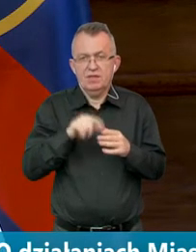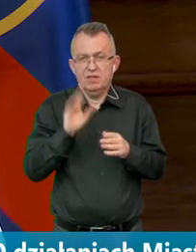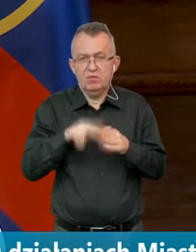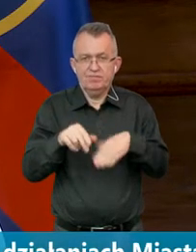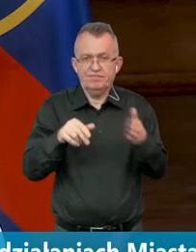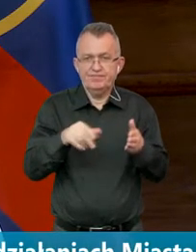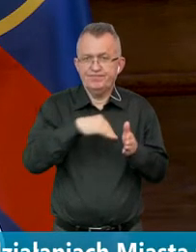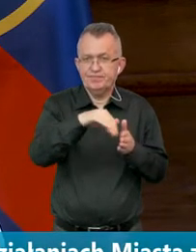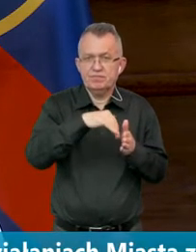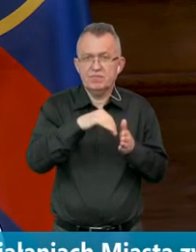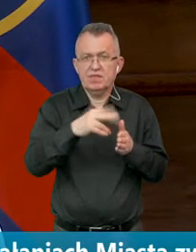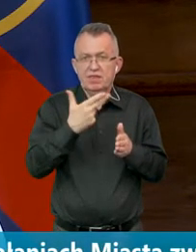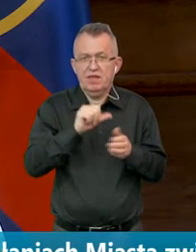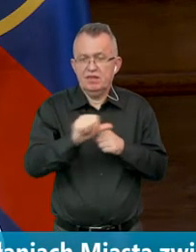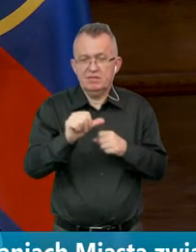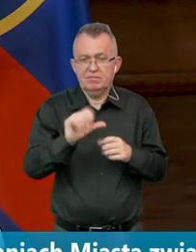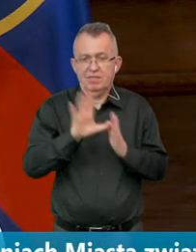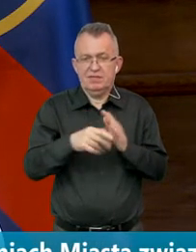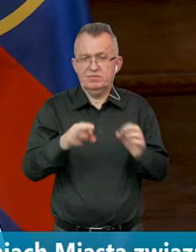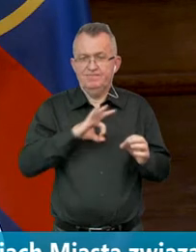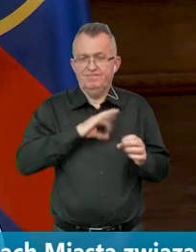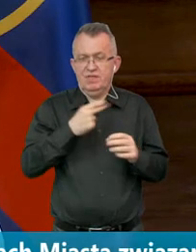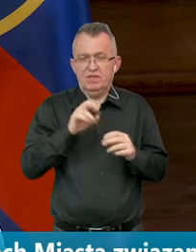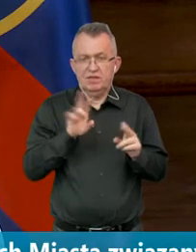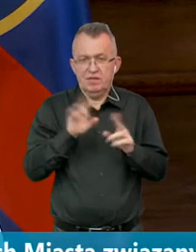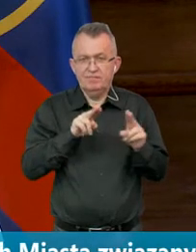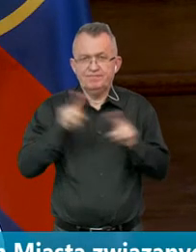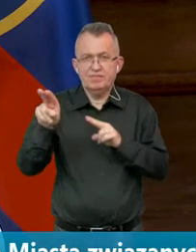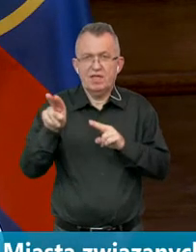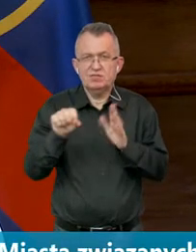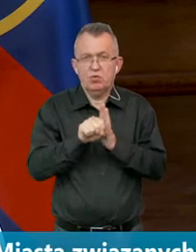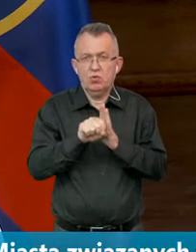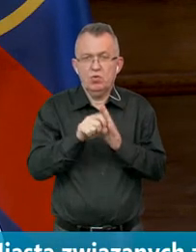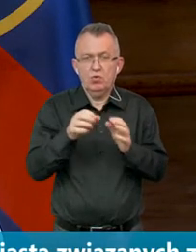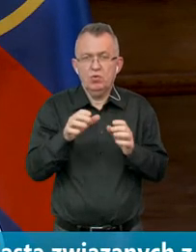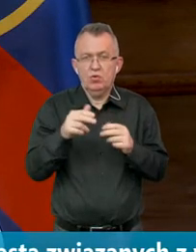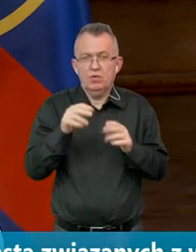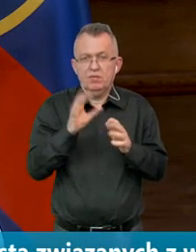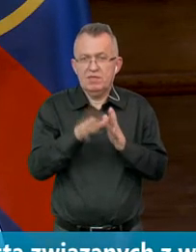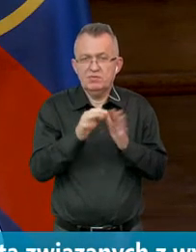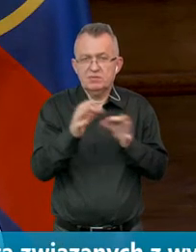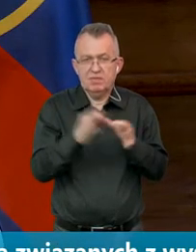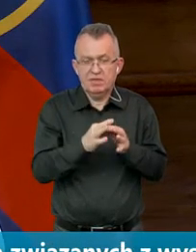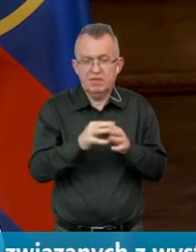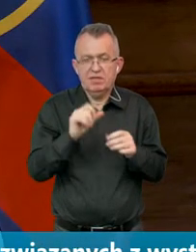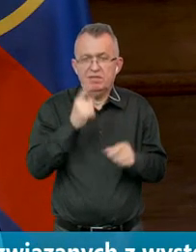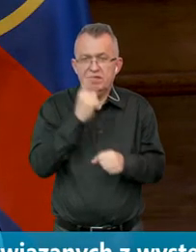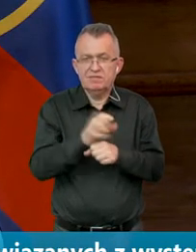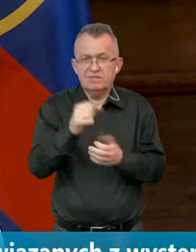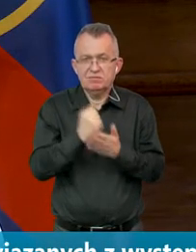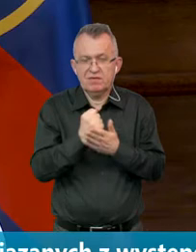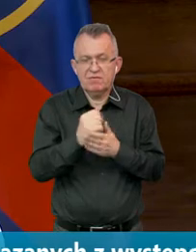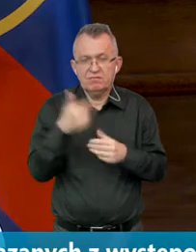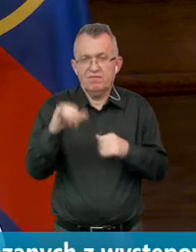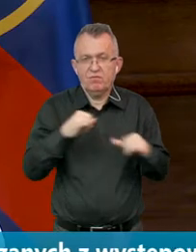Wałów Chrobrego nie jest miejskie. Należy do spółki, w której miasto jest mniejszościowym udziałowcem. Decyzje w tej sprawie